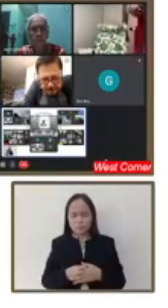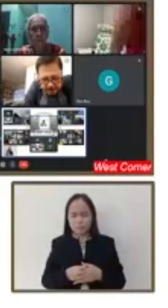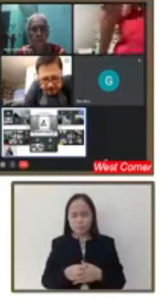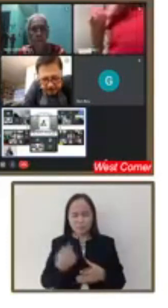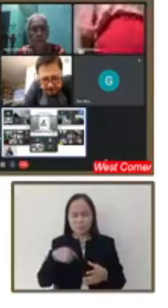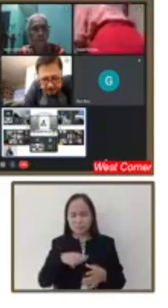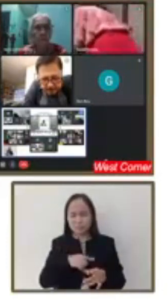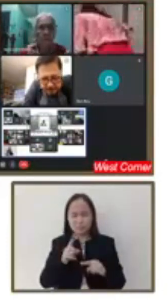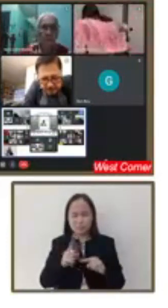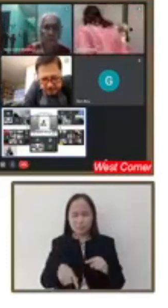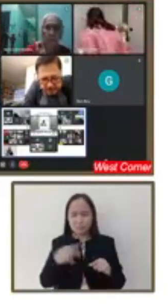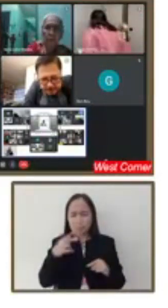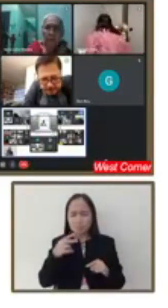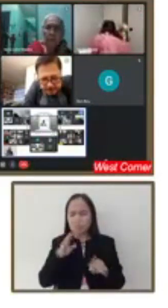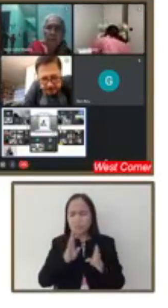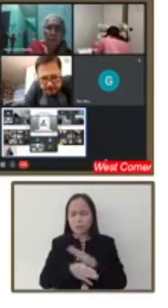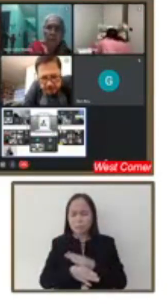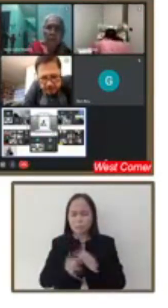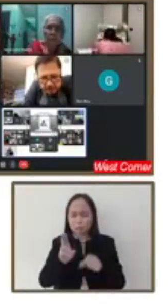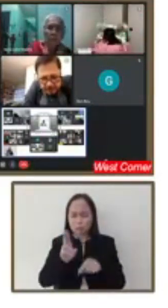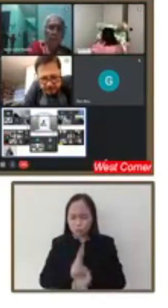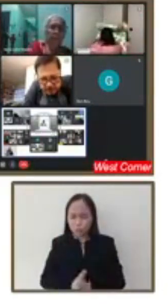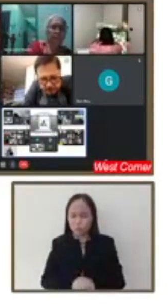Hindi po kami makontento, Panginoon,